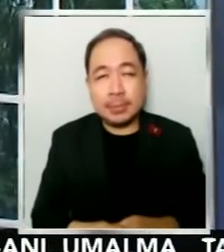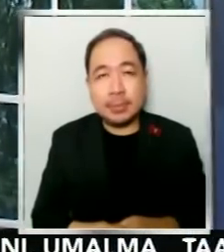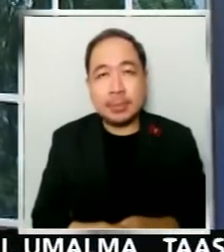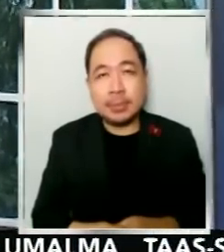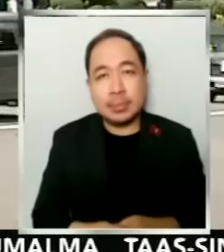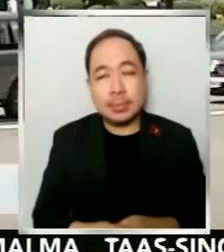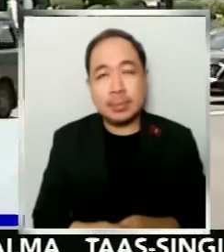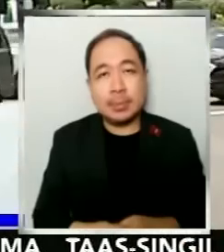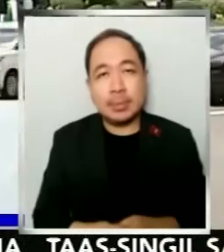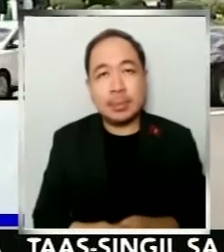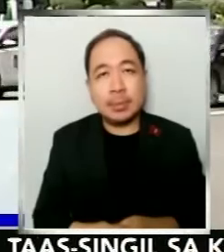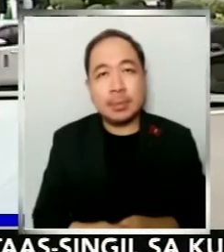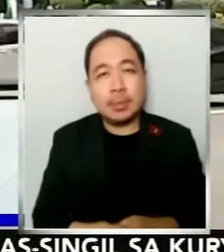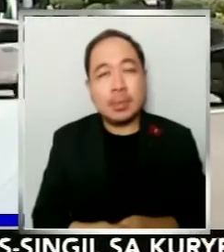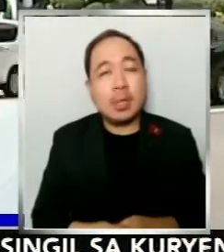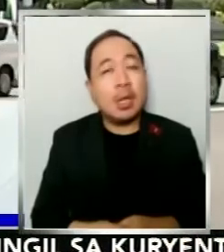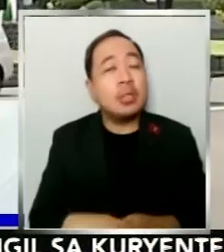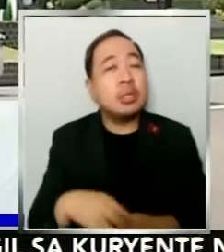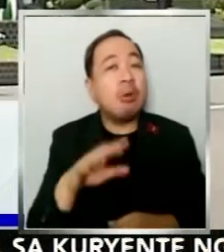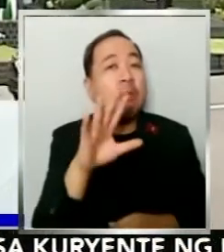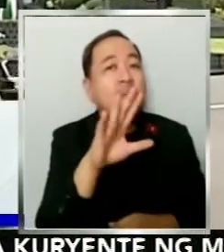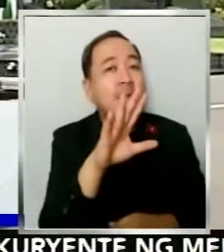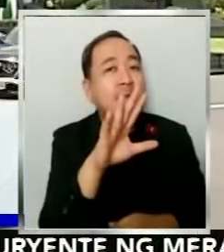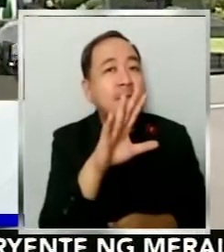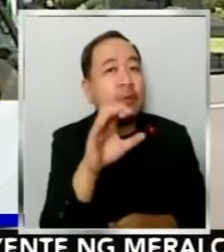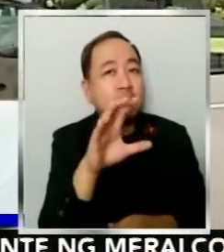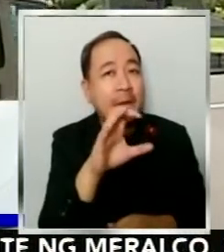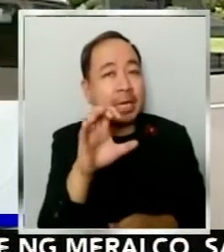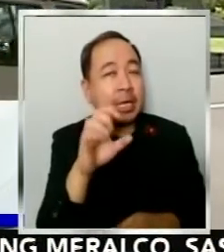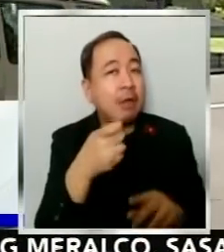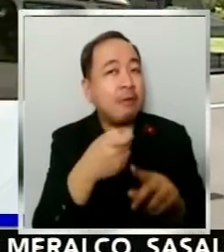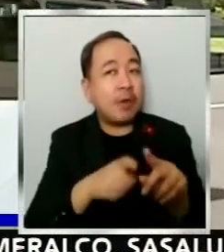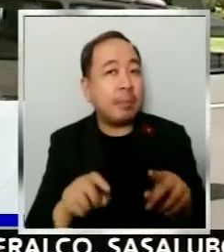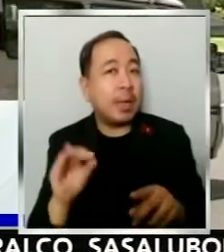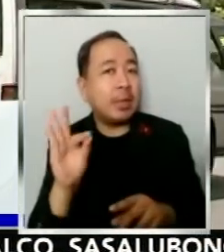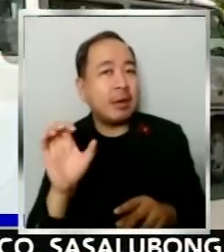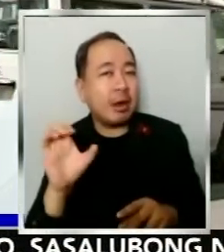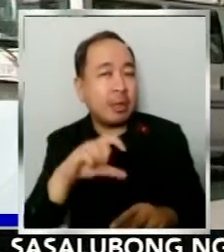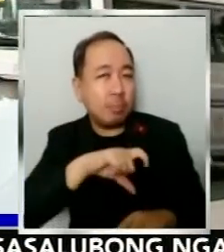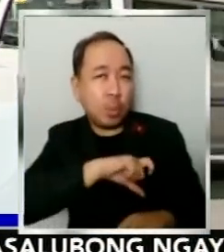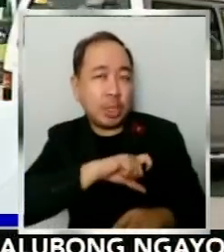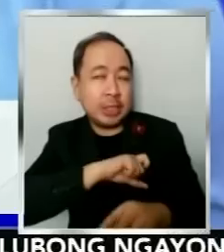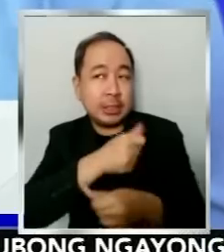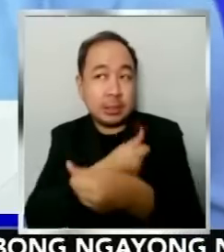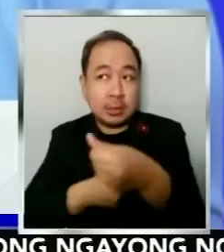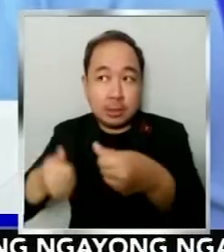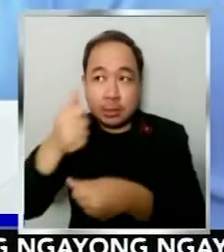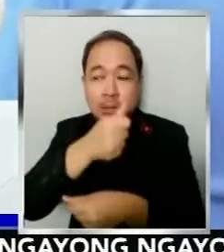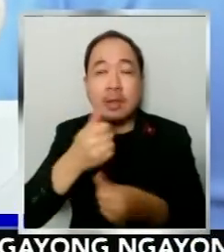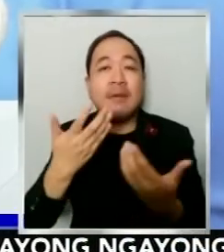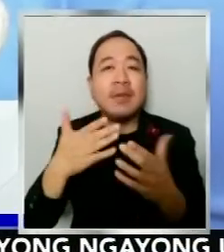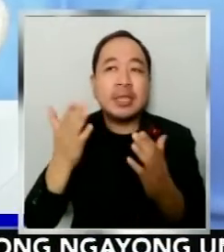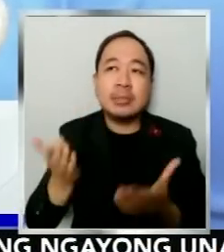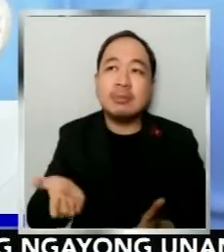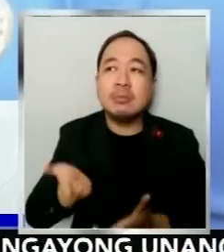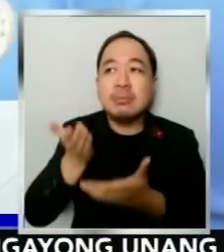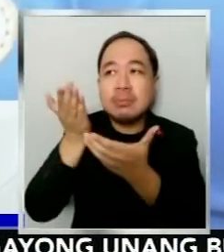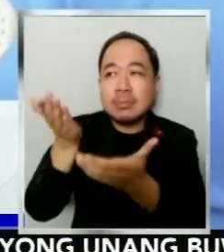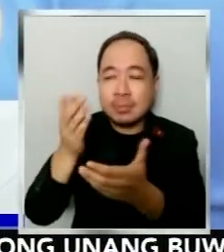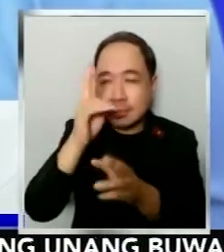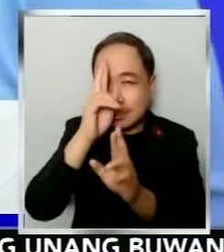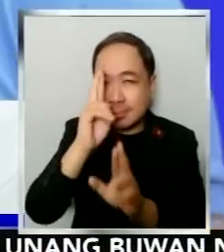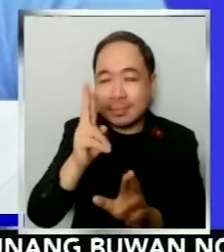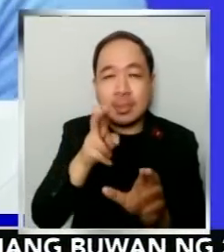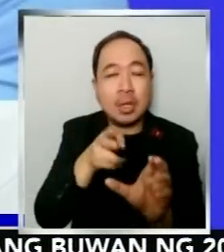Higit 500 na sa mahigit 700 high-ranking police officer ang nagsumiti na ng courtesy resignations matapos itong ipanawagan ni